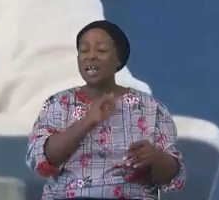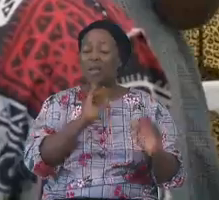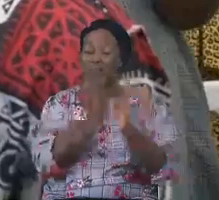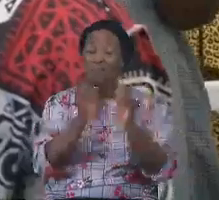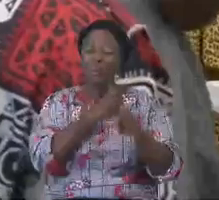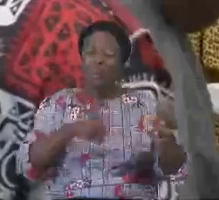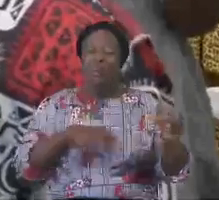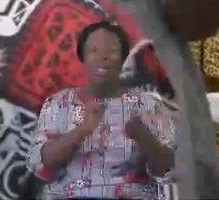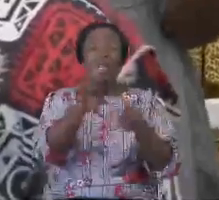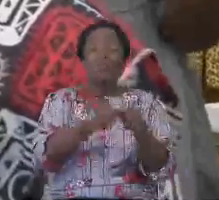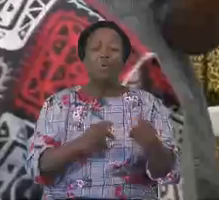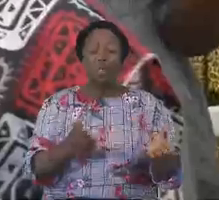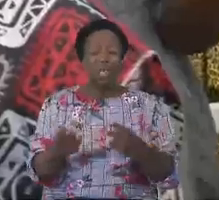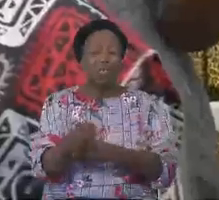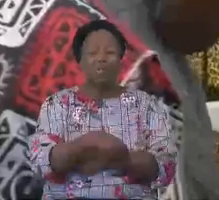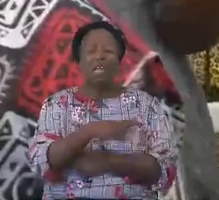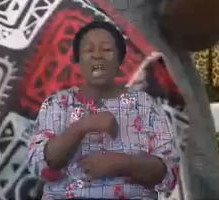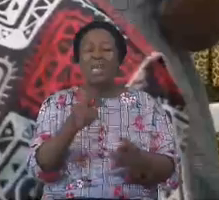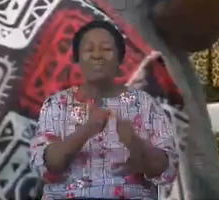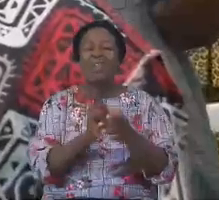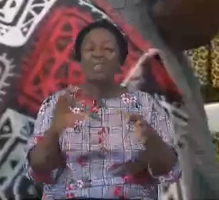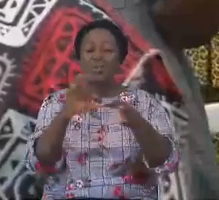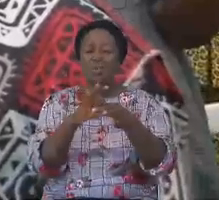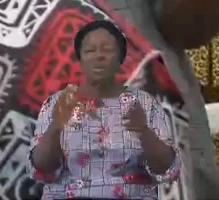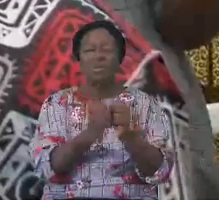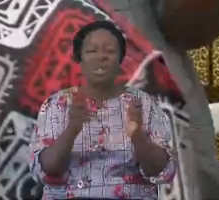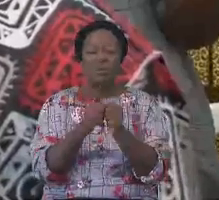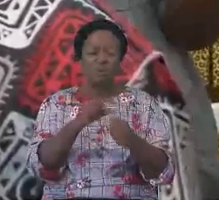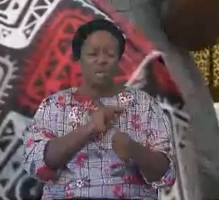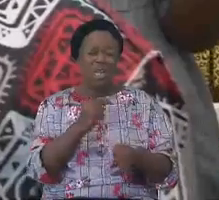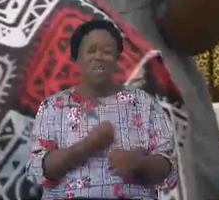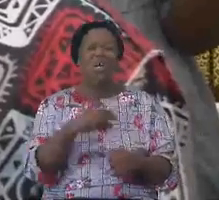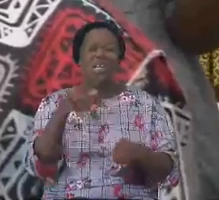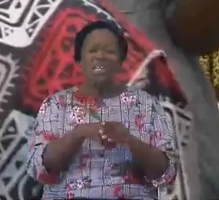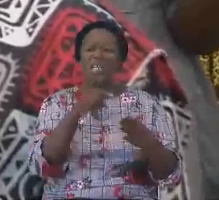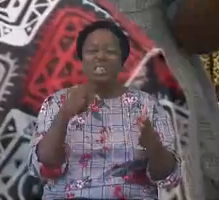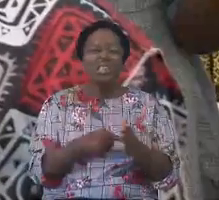au paradis. Je prie, Seigneur, que chacun ici ce matin,